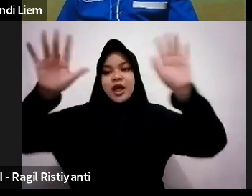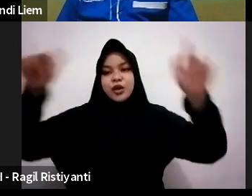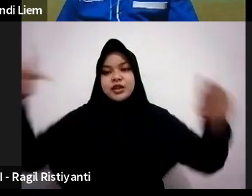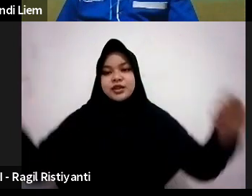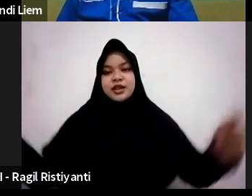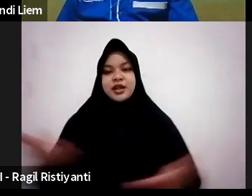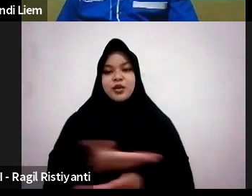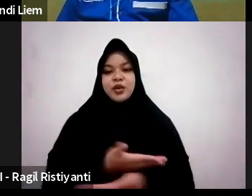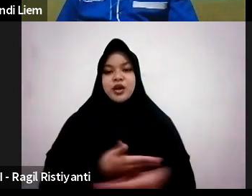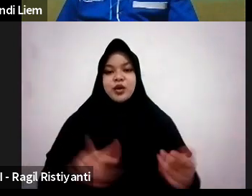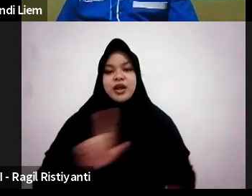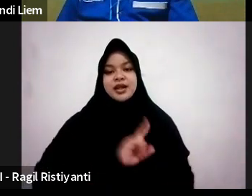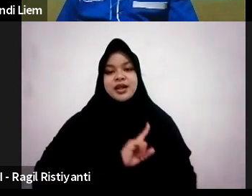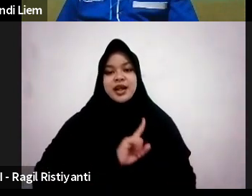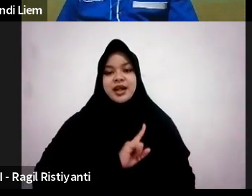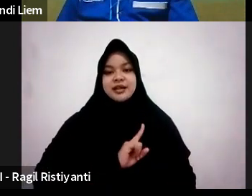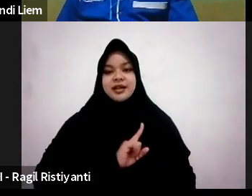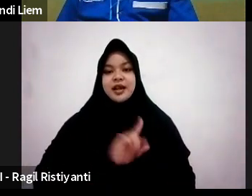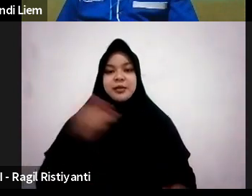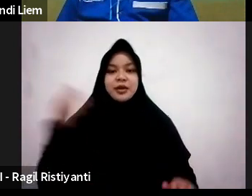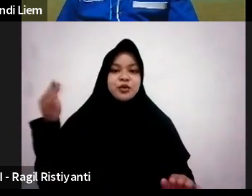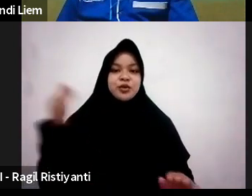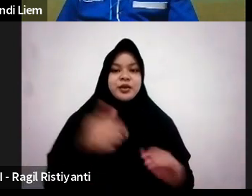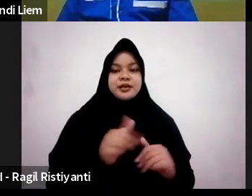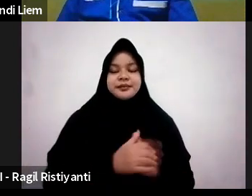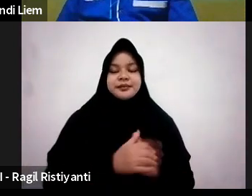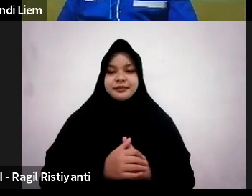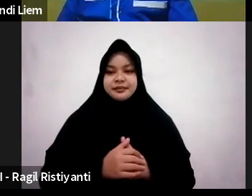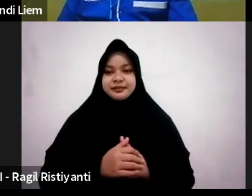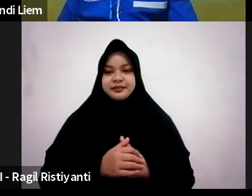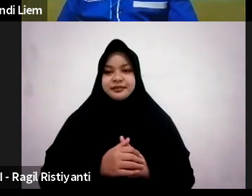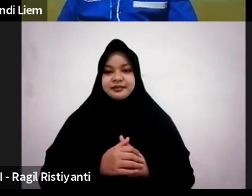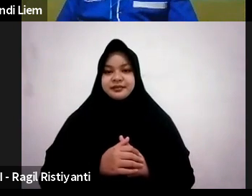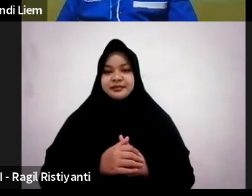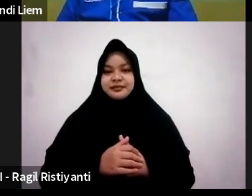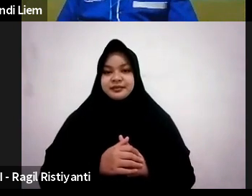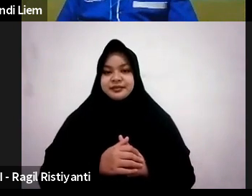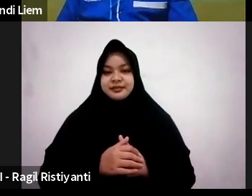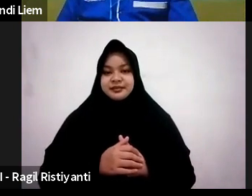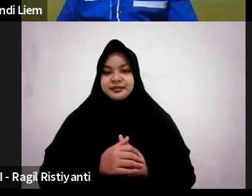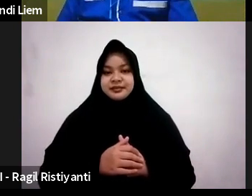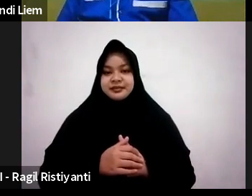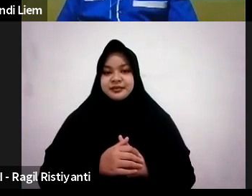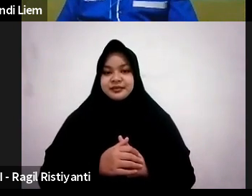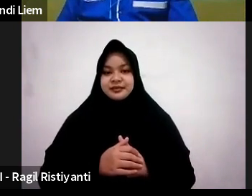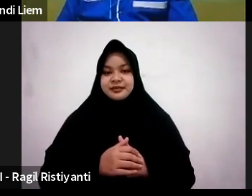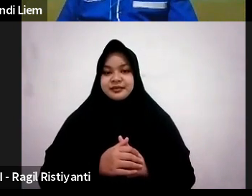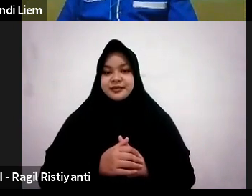atau tidak lucu bisa mengembang ciptakan satu karya yang dosa ya